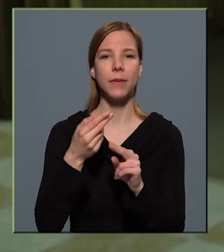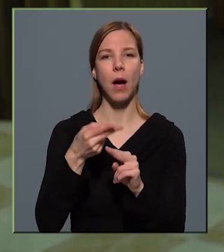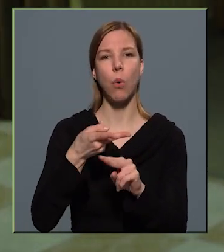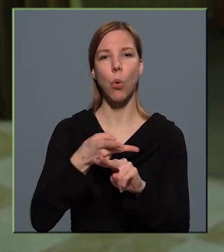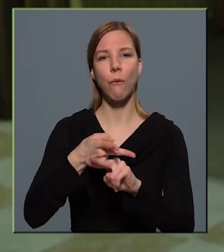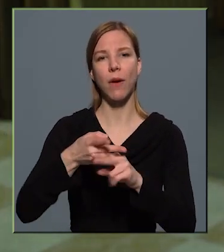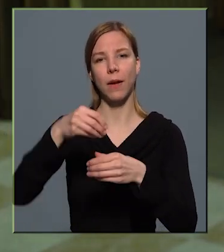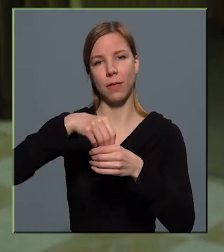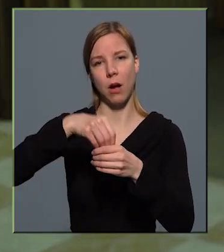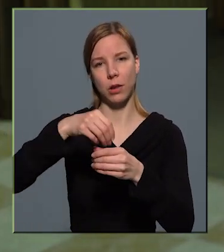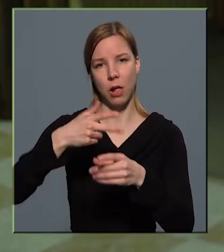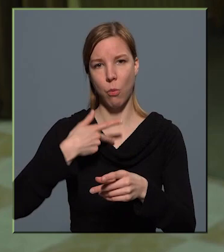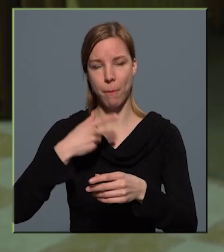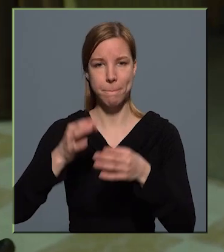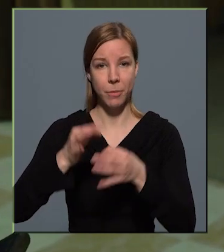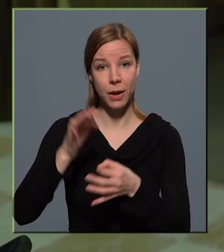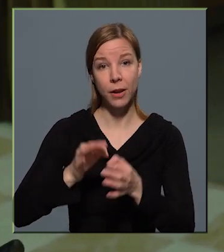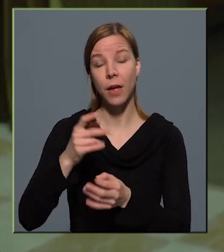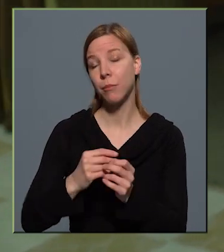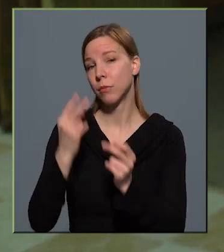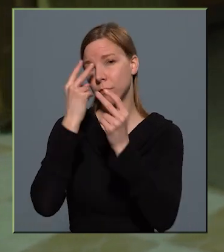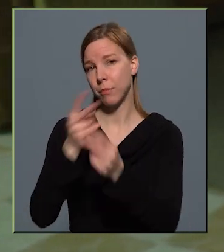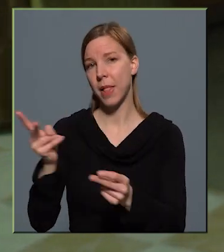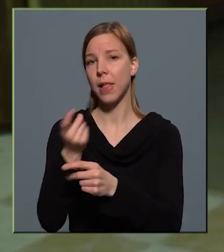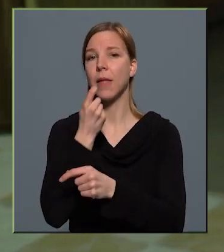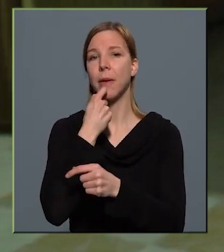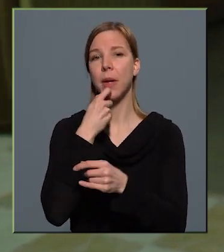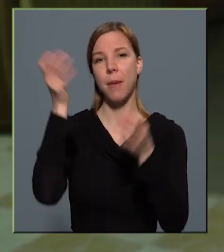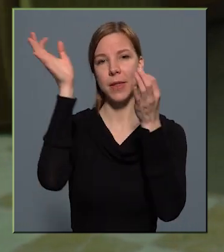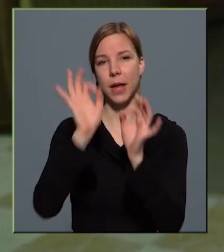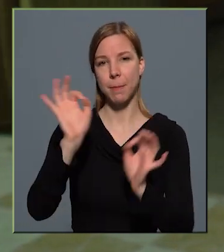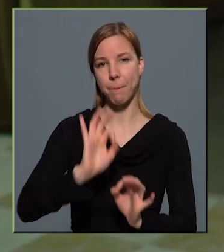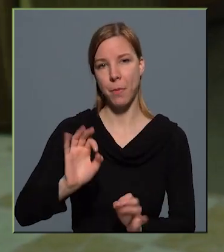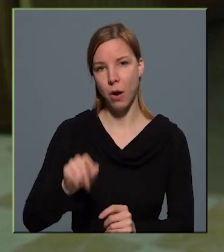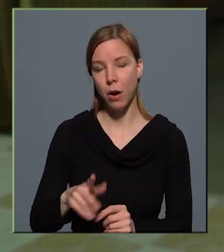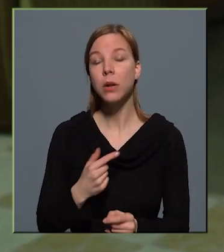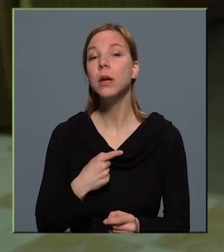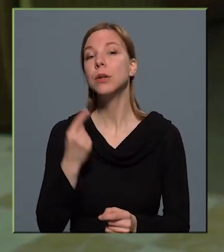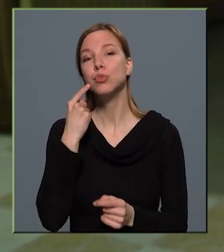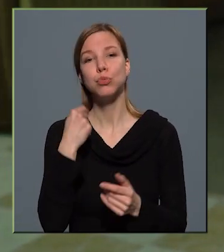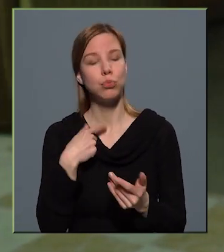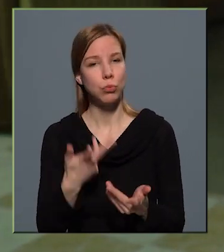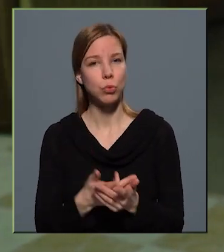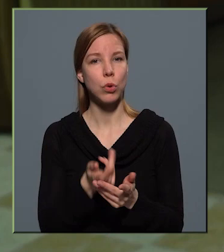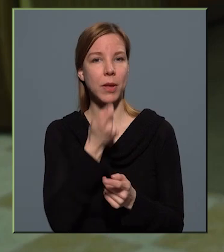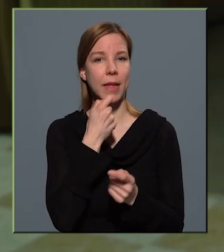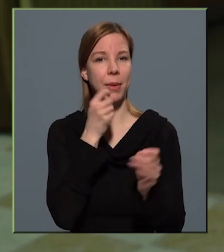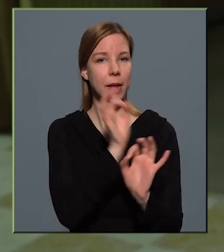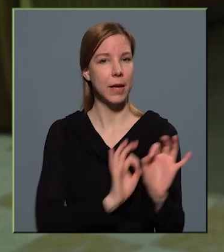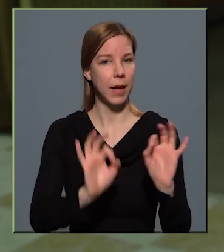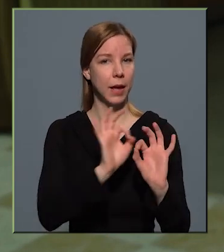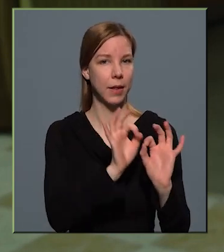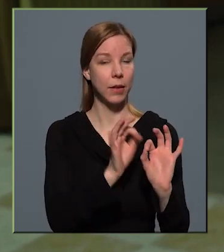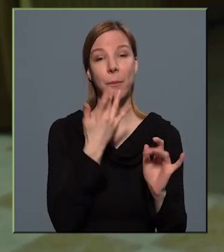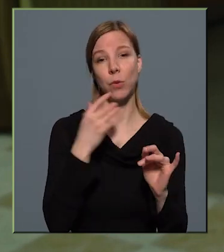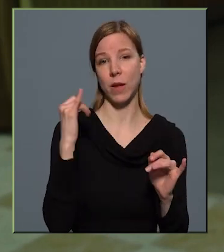az élelmiszeriparnak a bővebb részébe, és ez mindenképp, hogy tudom, hogy a táplálékkiegészítő például egy